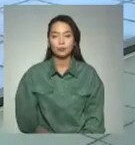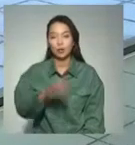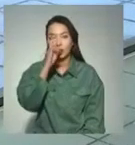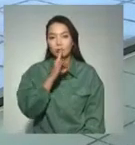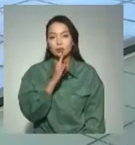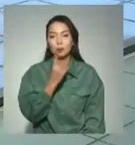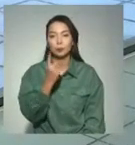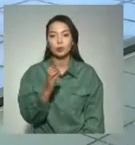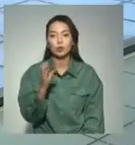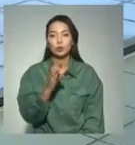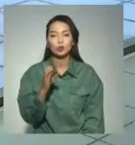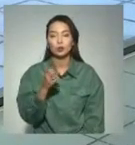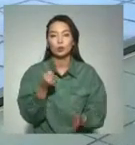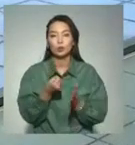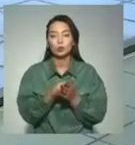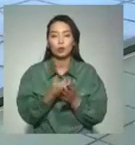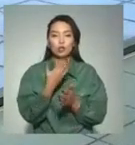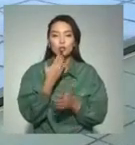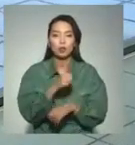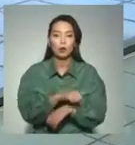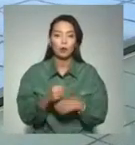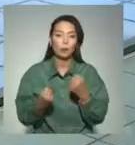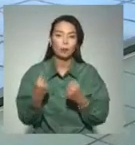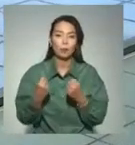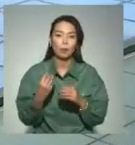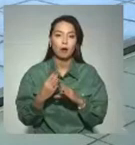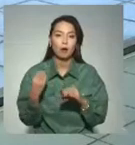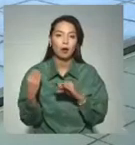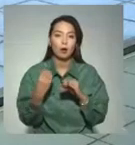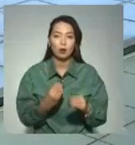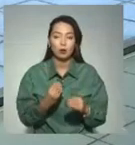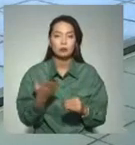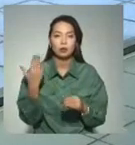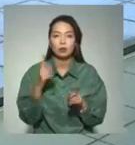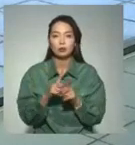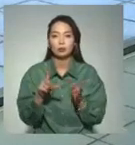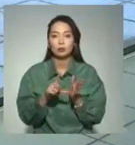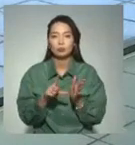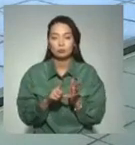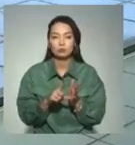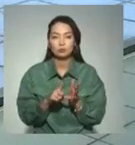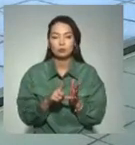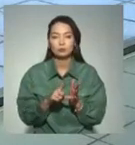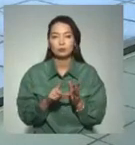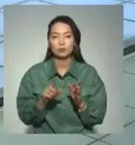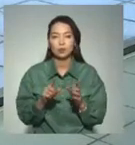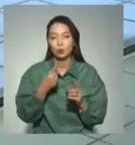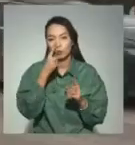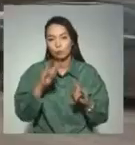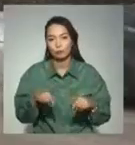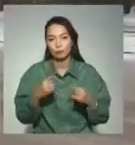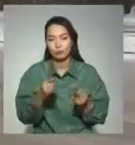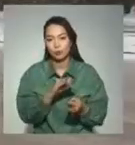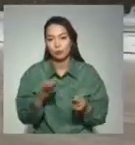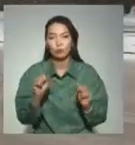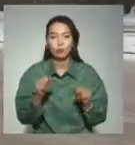Қазақстанға 1 қыркүйекке дейін шетелдік кірген автокөліктерді енді бірыңғай алыммен тіркеп заңдастыруға болады. Оның құны